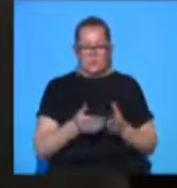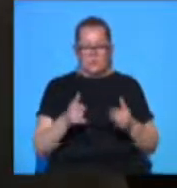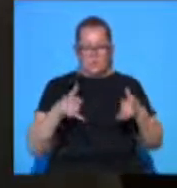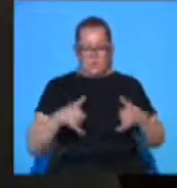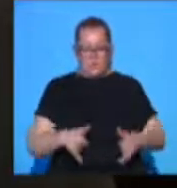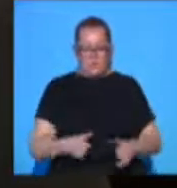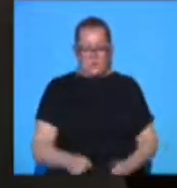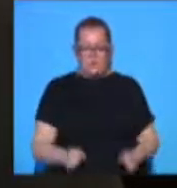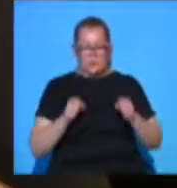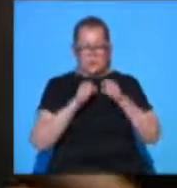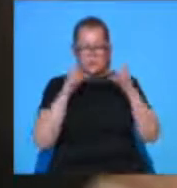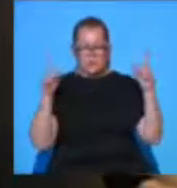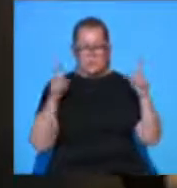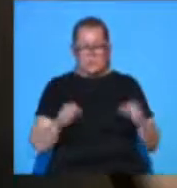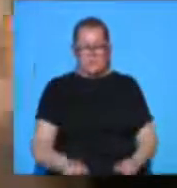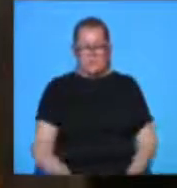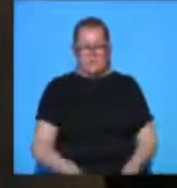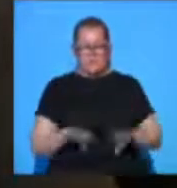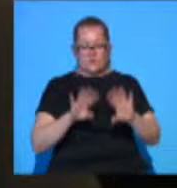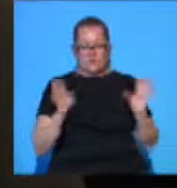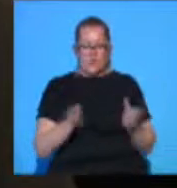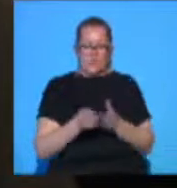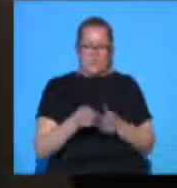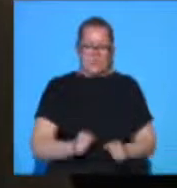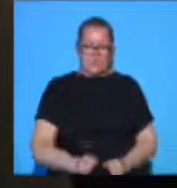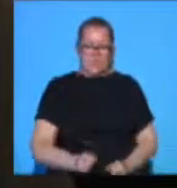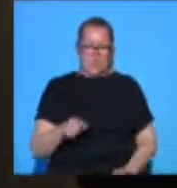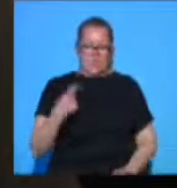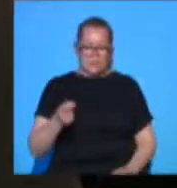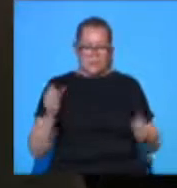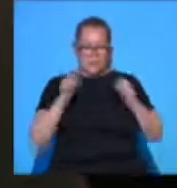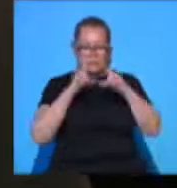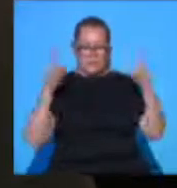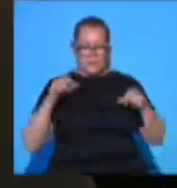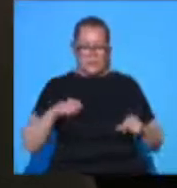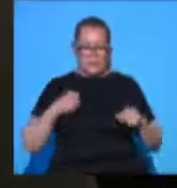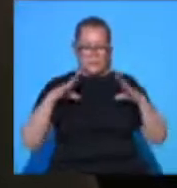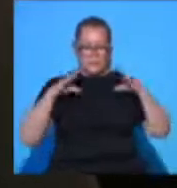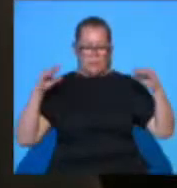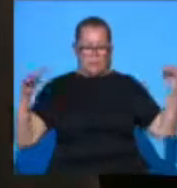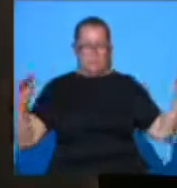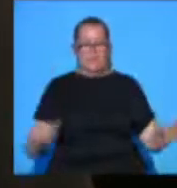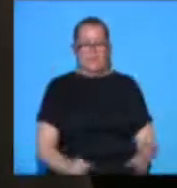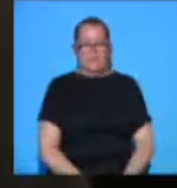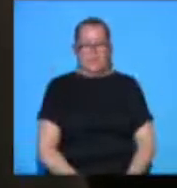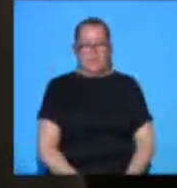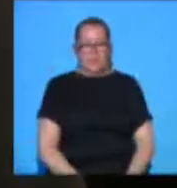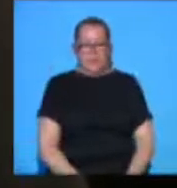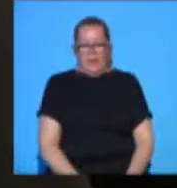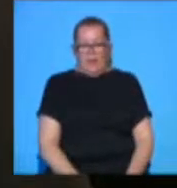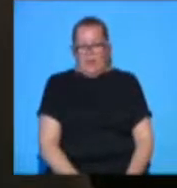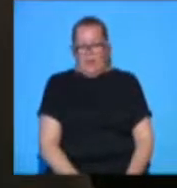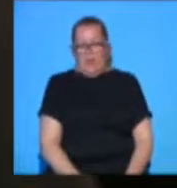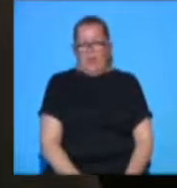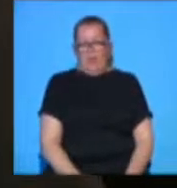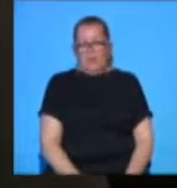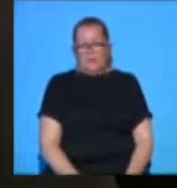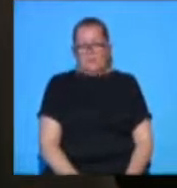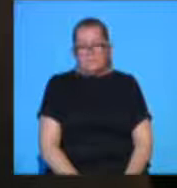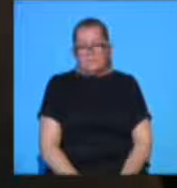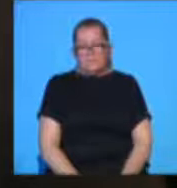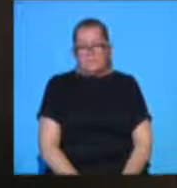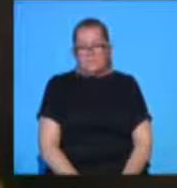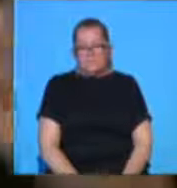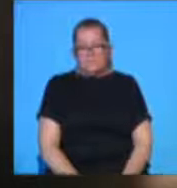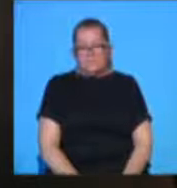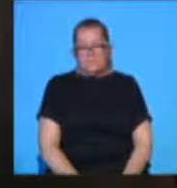este marea surpriză și, bineînțeles, toate celelalte evenimente pe care le avem în stradă și în diverse cartiere fac parte tot din